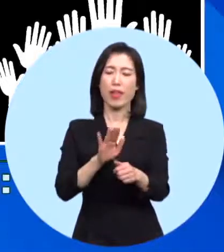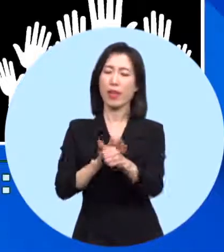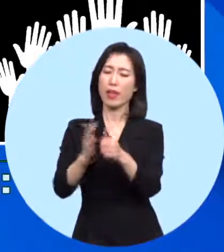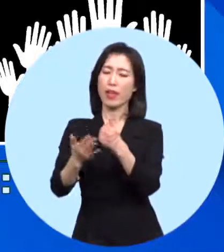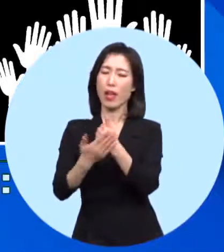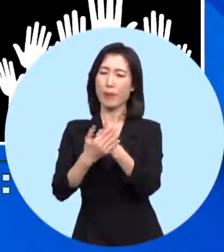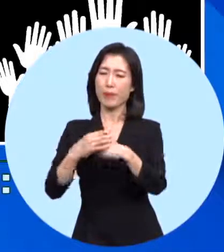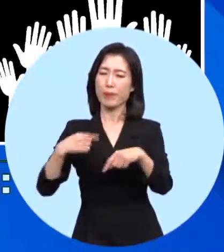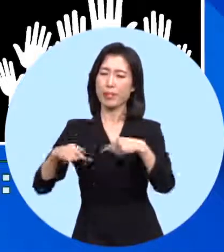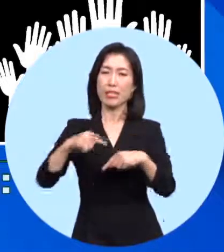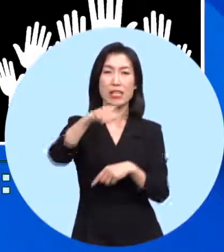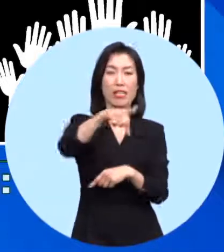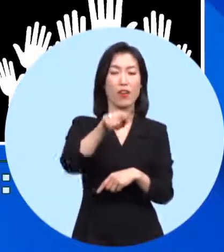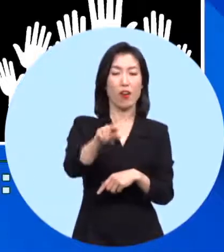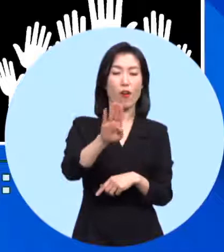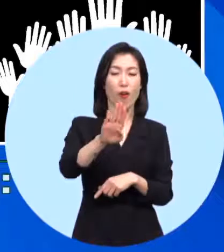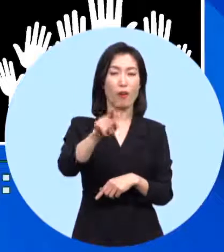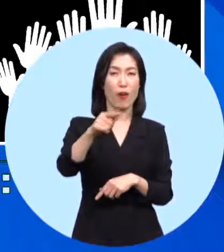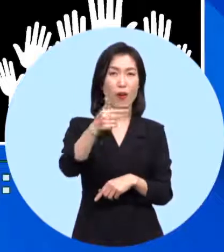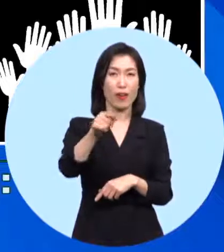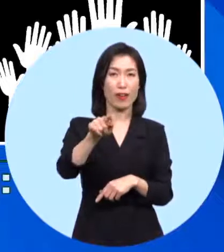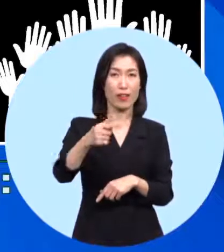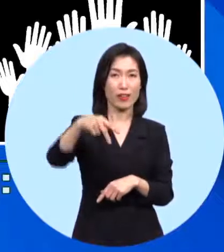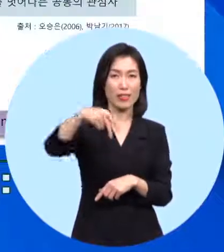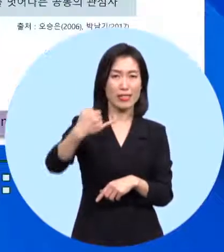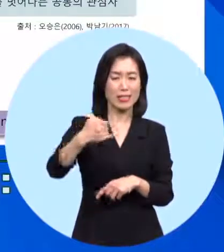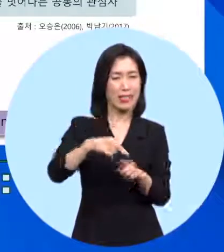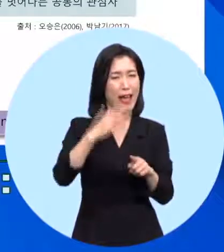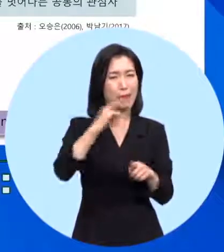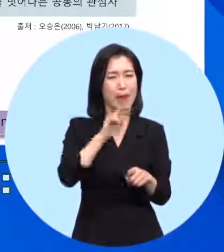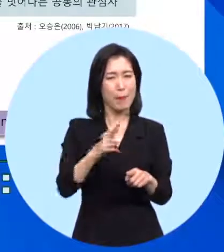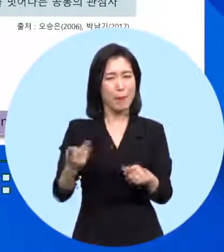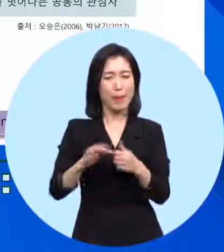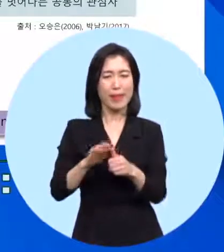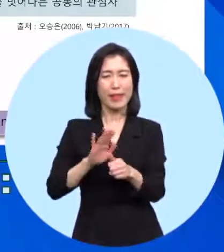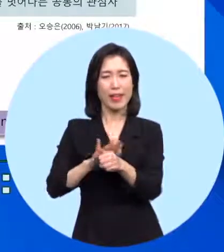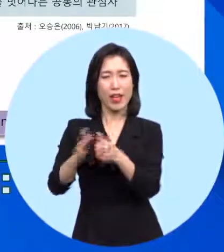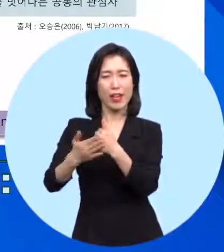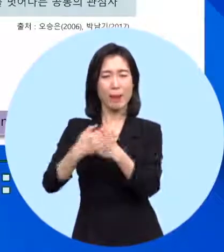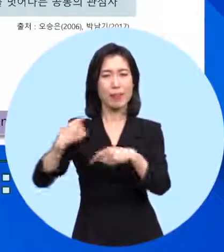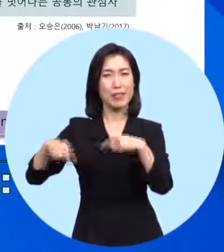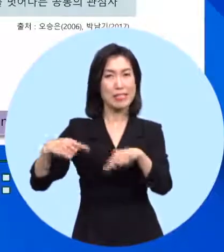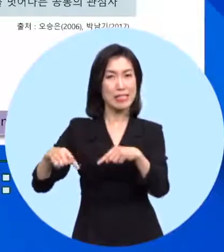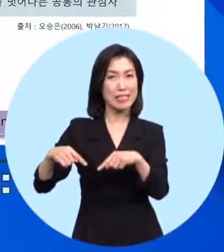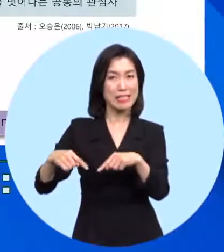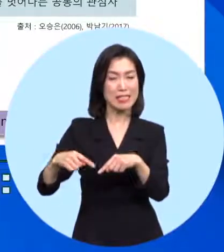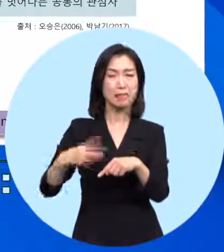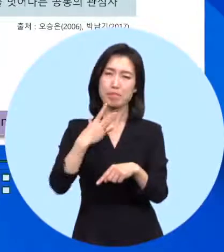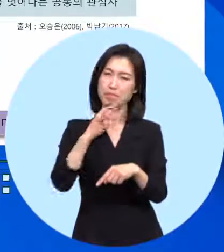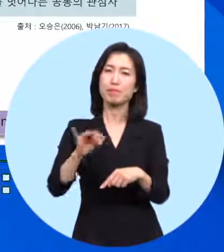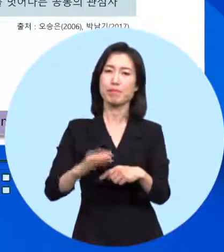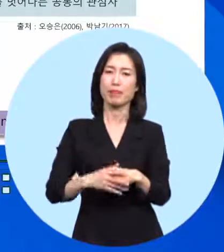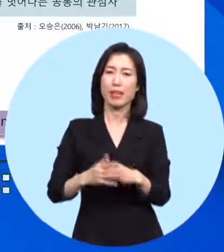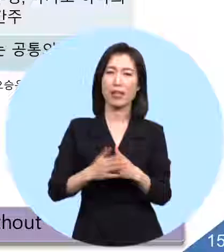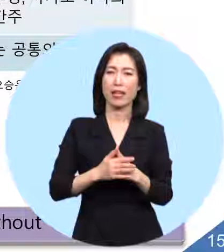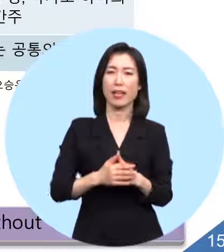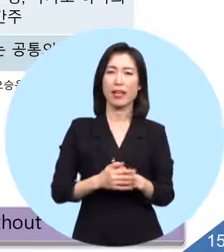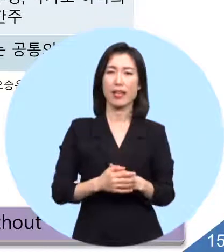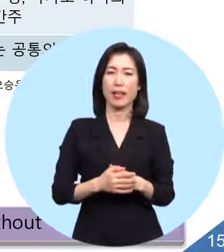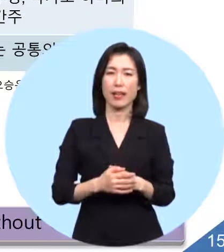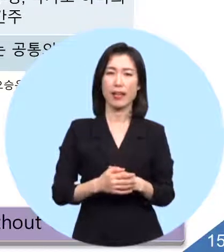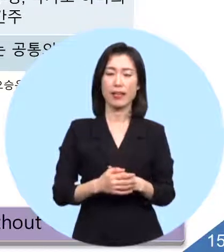것 같아요. 이 정치적 맥락에서. 그래서 제가 보기에는 from governance